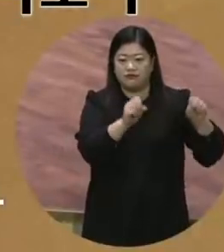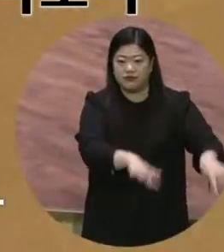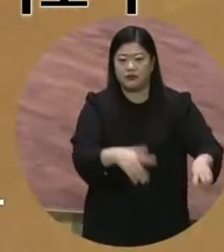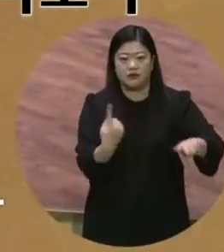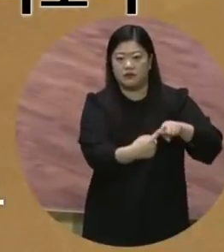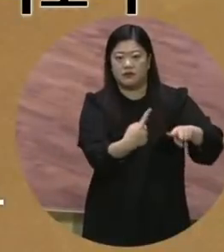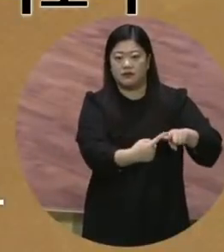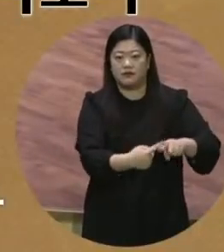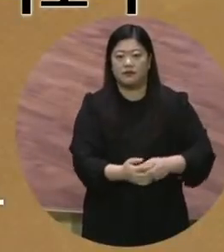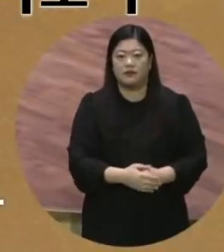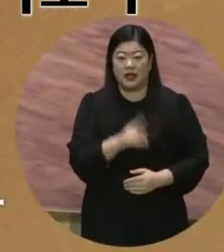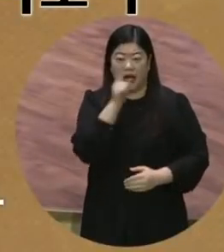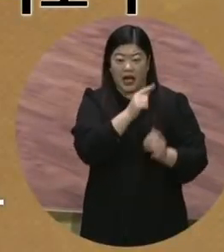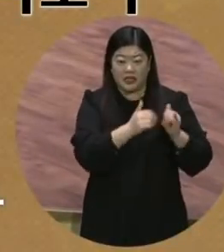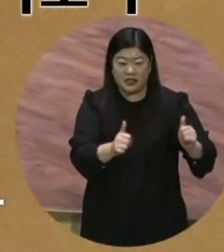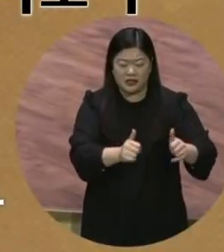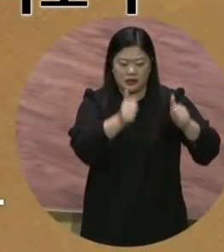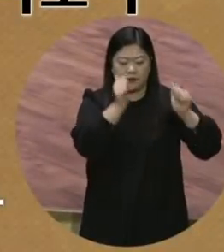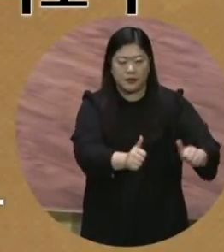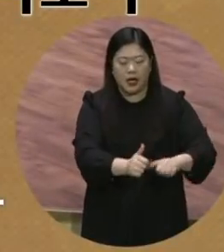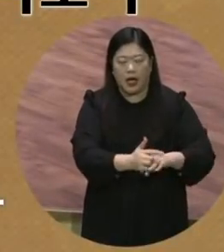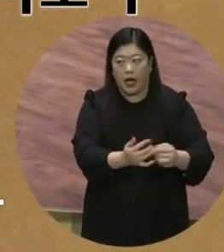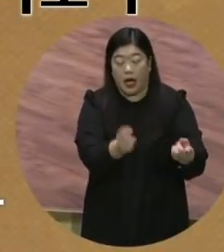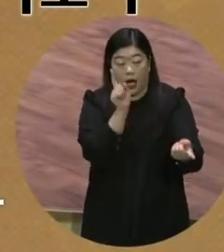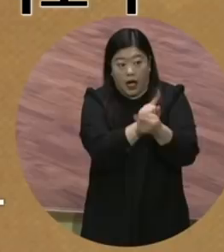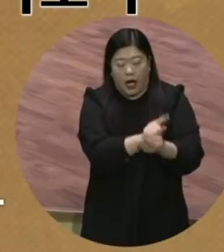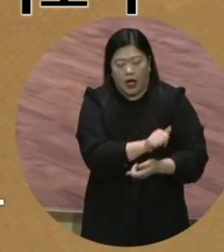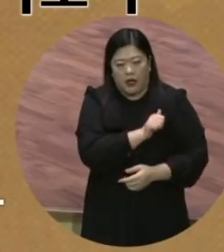그러므로 악인들은 심판을 견디지 못하며